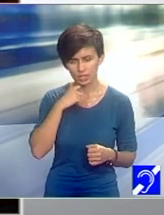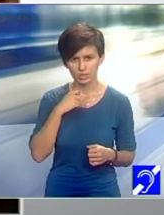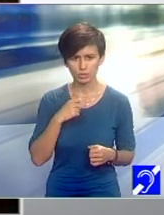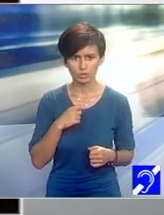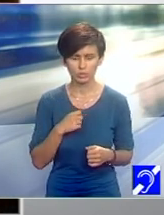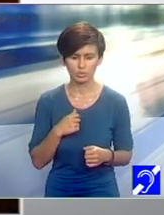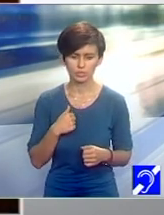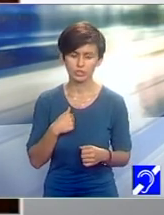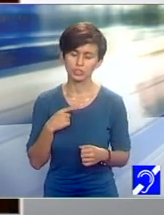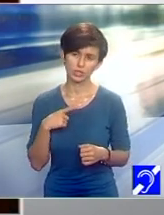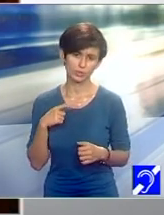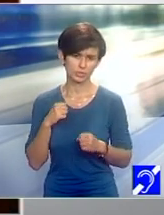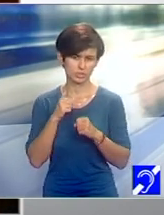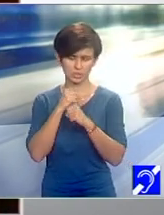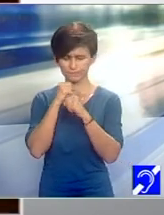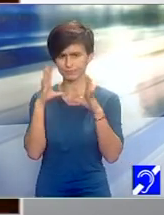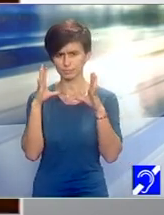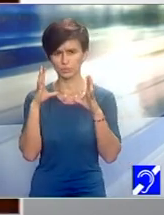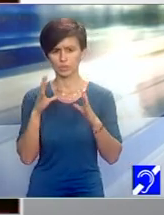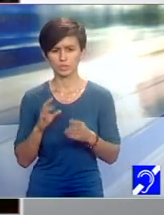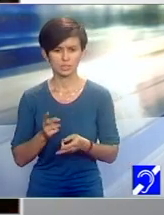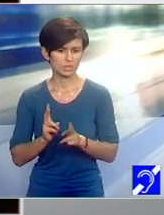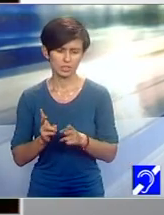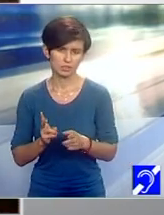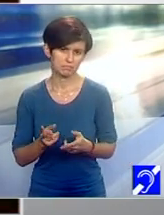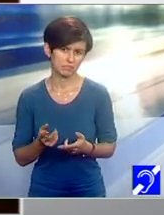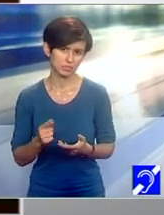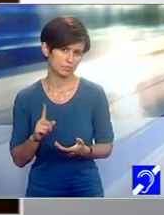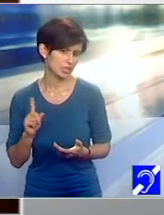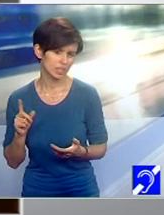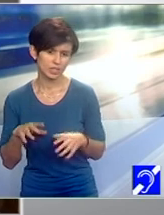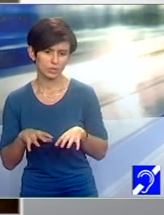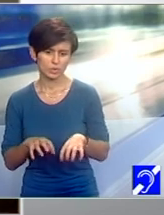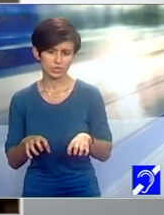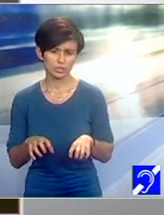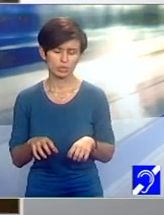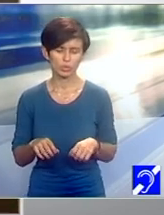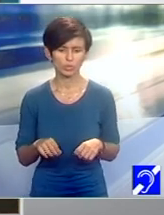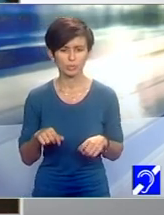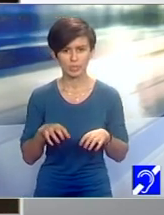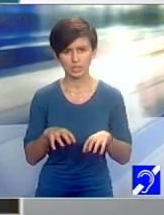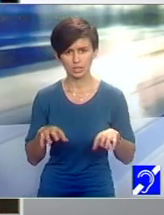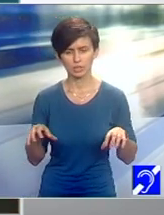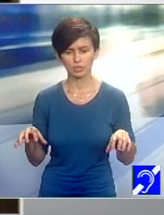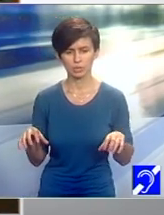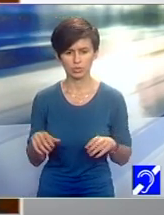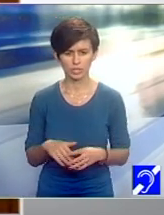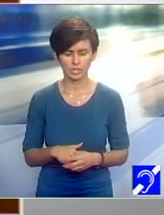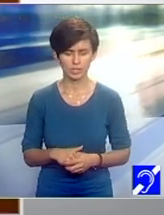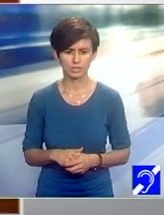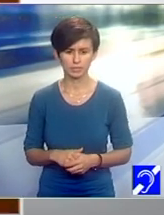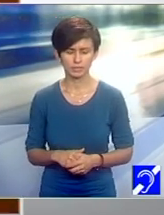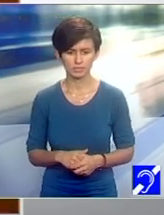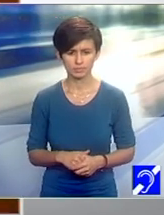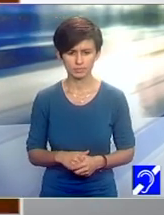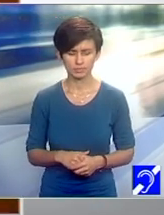tare surprins cum de nu se ocupă cele 60 de locuri acordate, adică Universitatea din București,